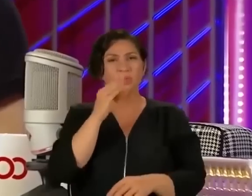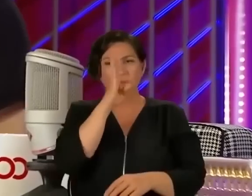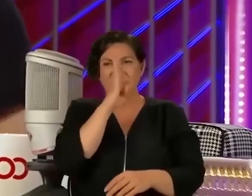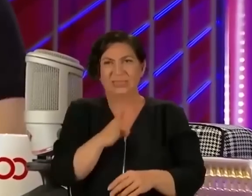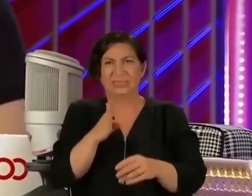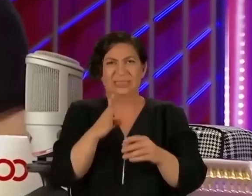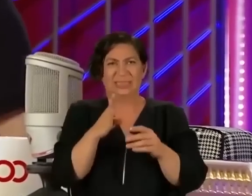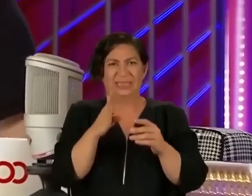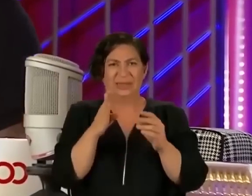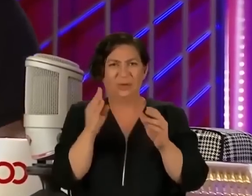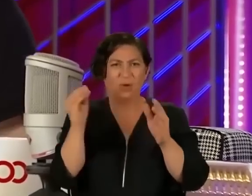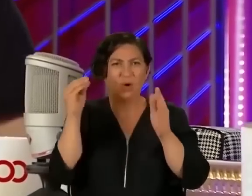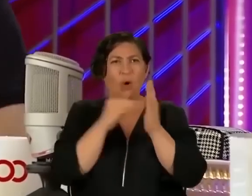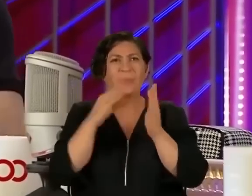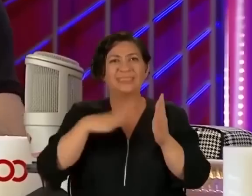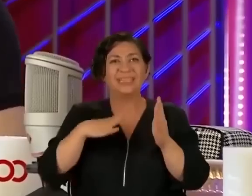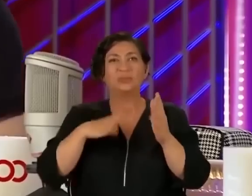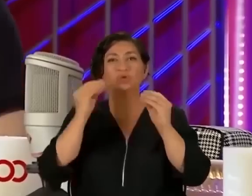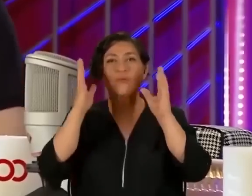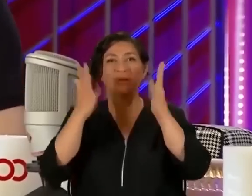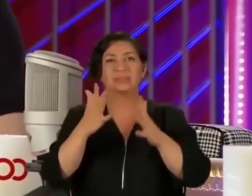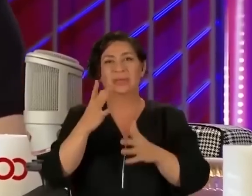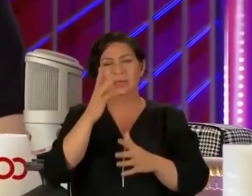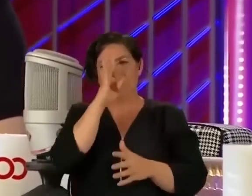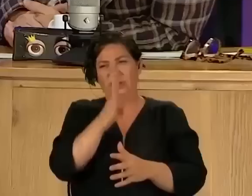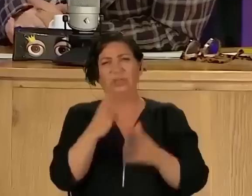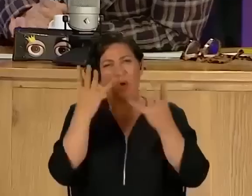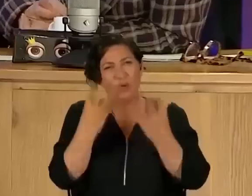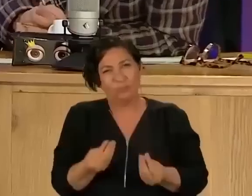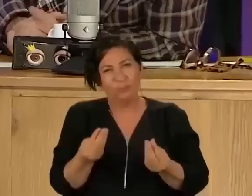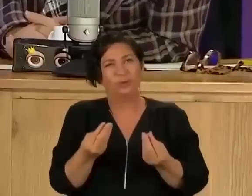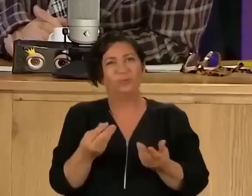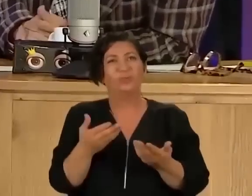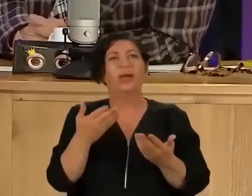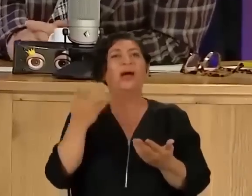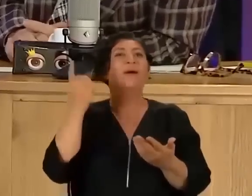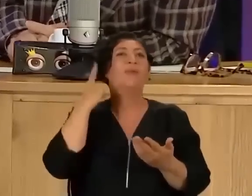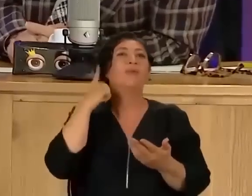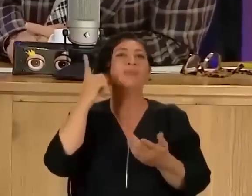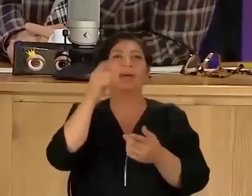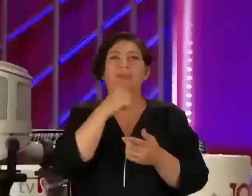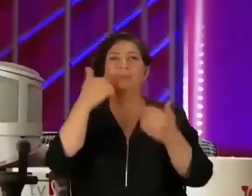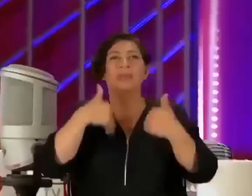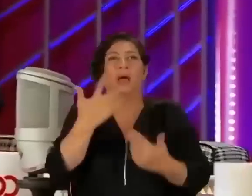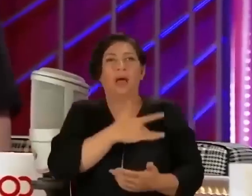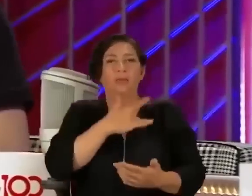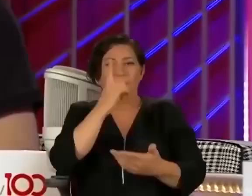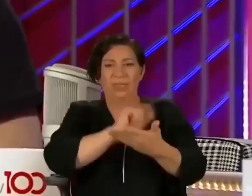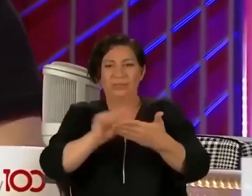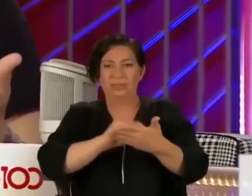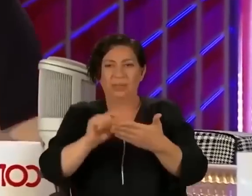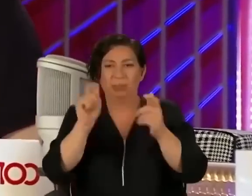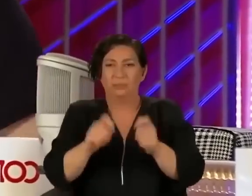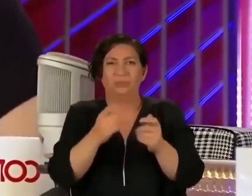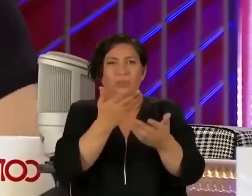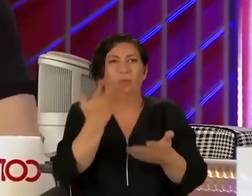ciddiyete şey yapmak isterken fazla bir dik durmuşum. Yani o kadar da Jason Statham gibi de durmaya gerek yok. Anadolu'daki bir yazarı